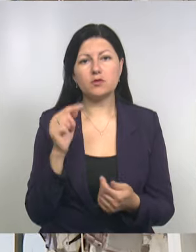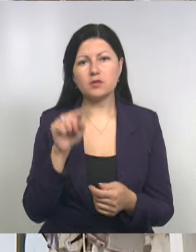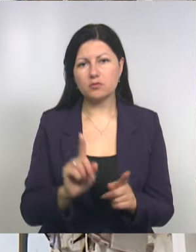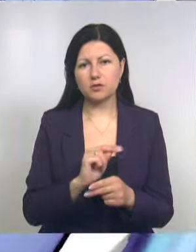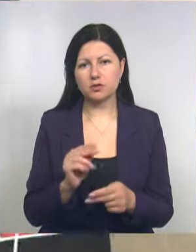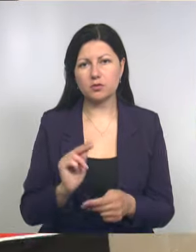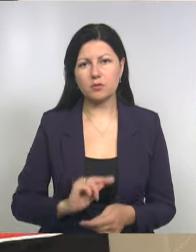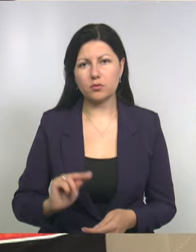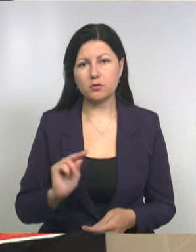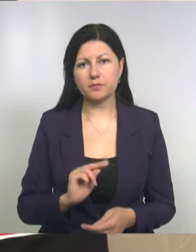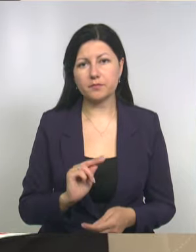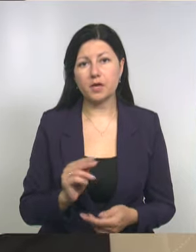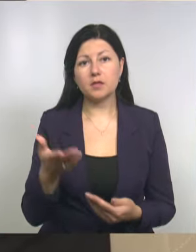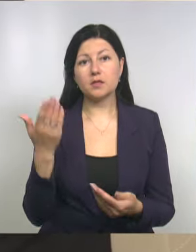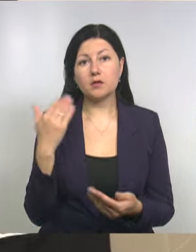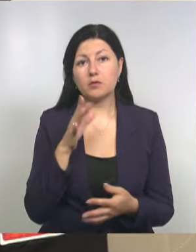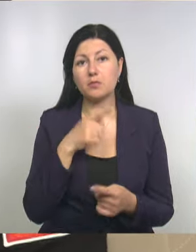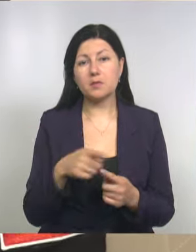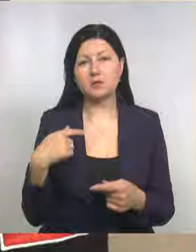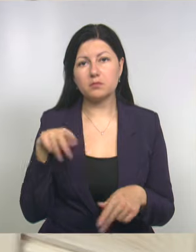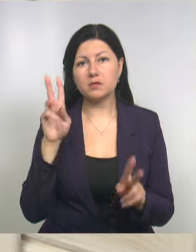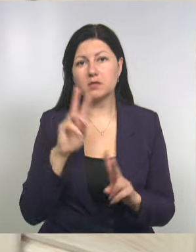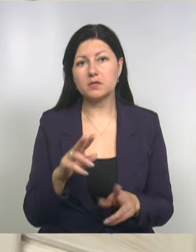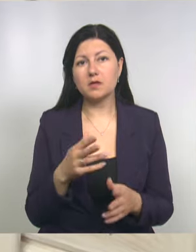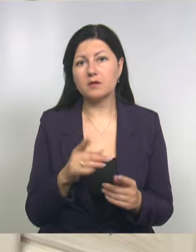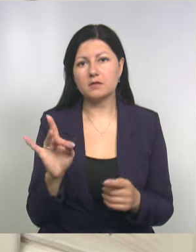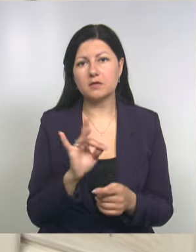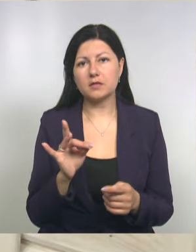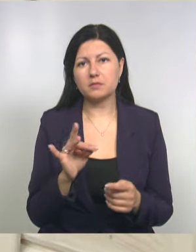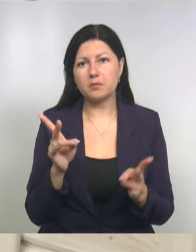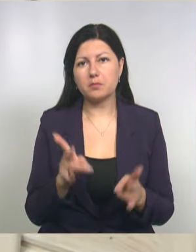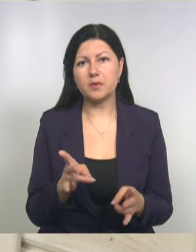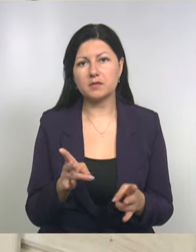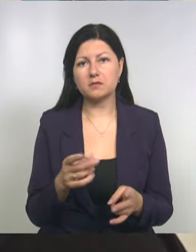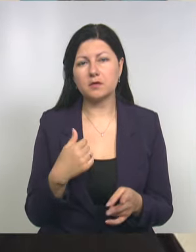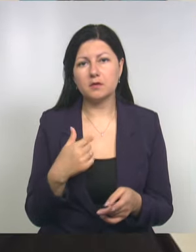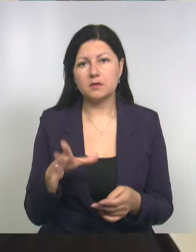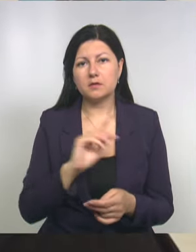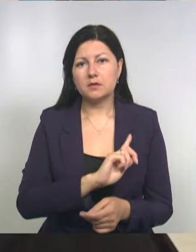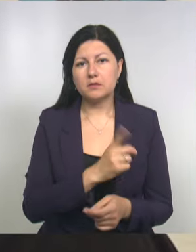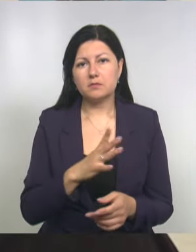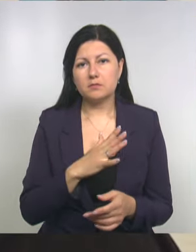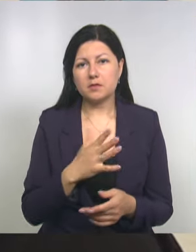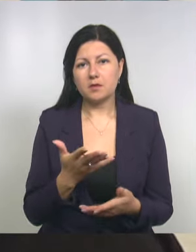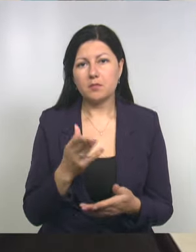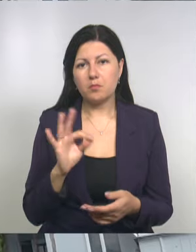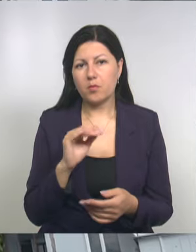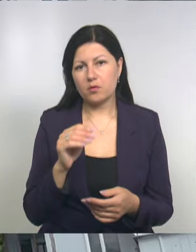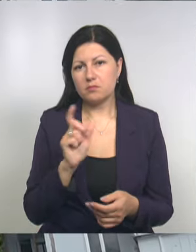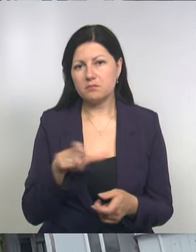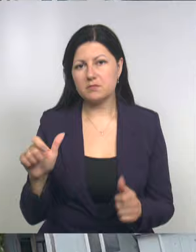демонтажные работы. На тот момент мы не знали размера бедствия. Злость была к врагу, к нашему, который просто бьет по мирным